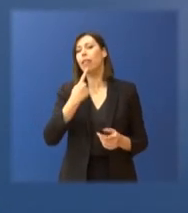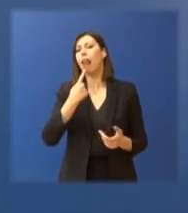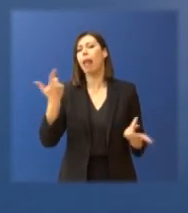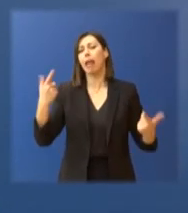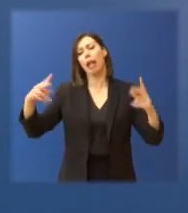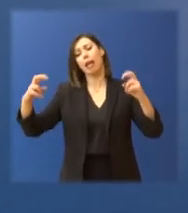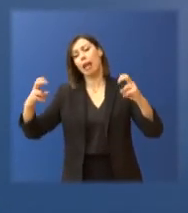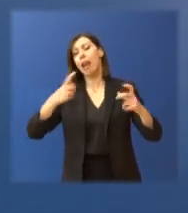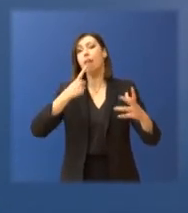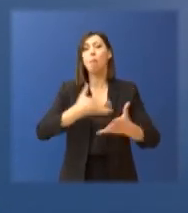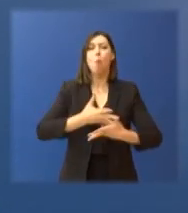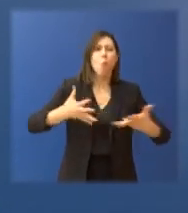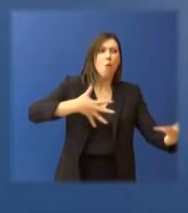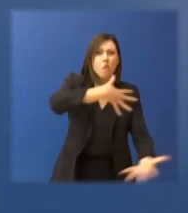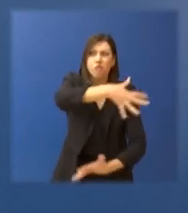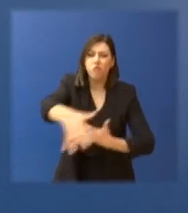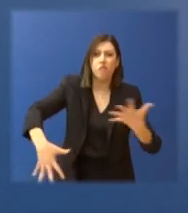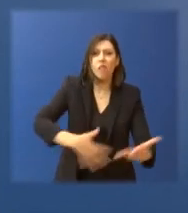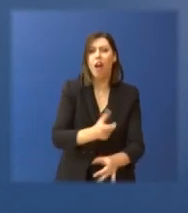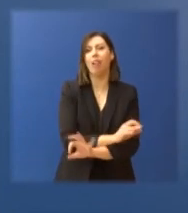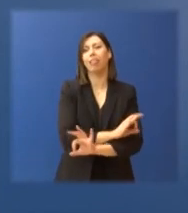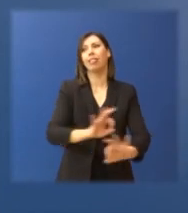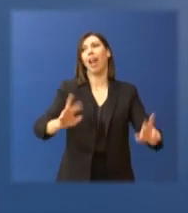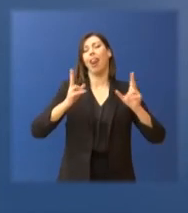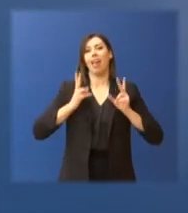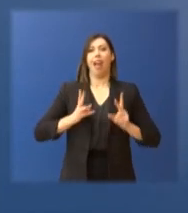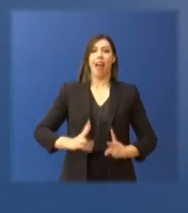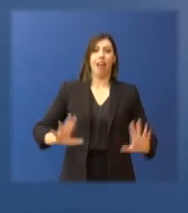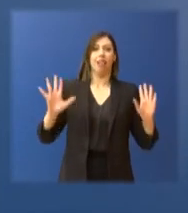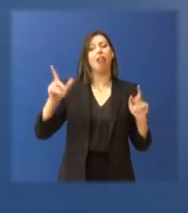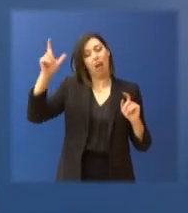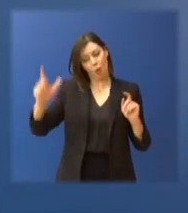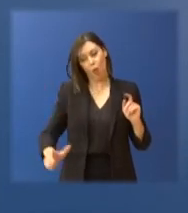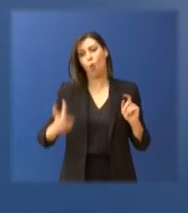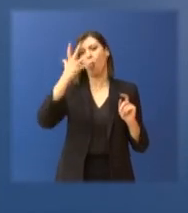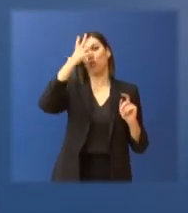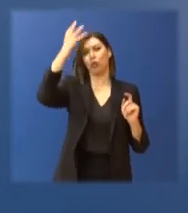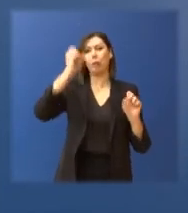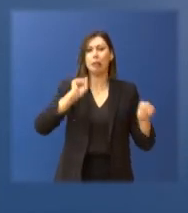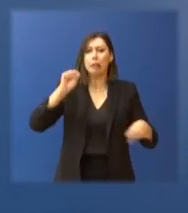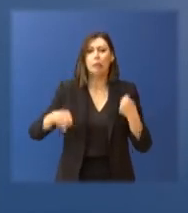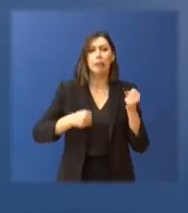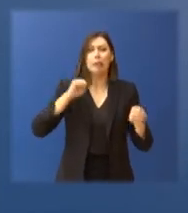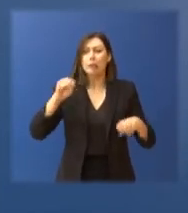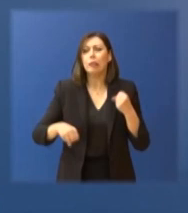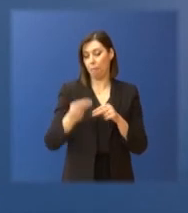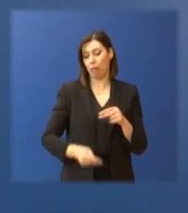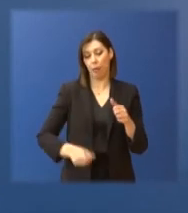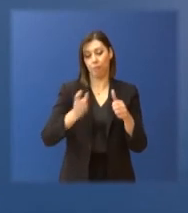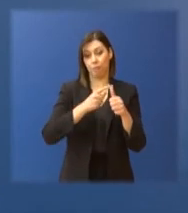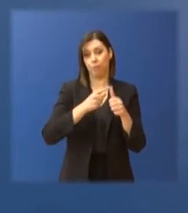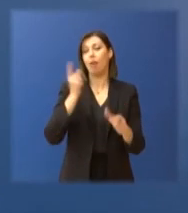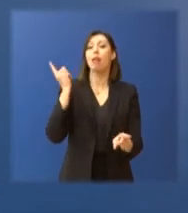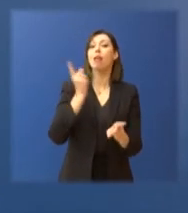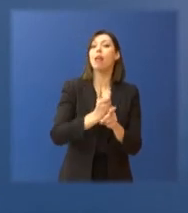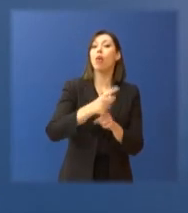την ενημέρωση στους πολιτικούς συντάκτες με επίθεση στον Αλέξη Τσίπρα και το ΣΥΡΙΖΑ με αφορμή την υπόθεση Πολάκη. Και το